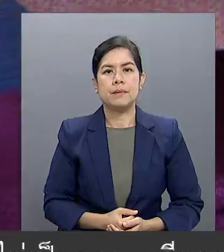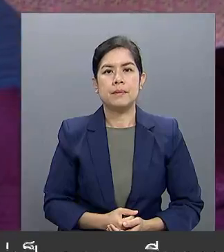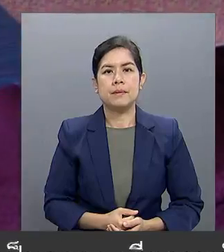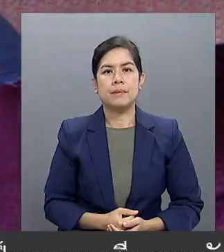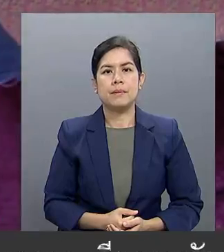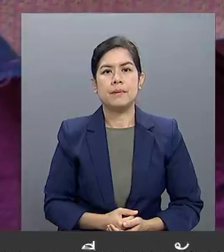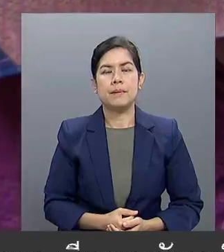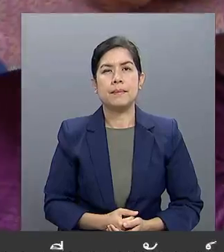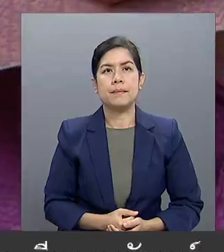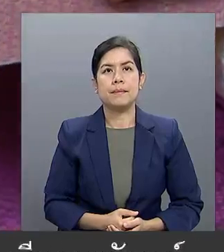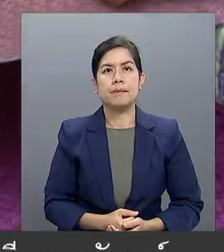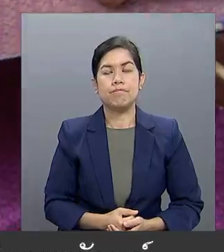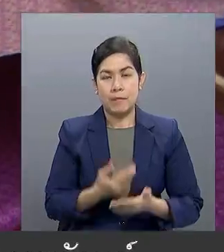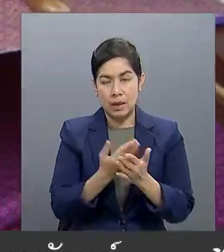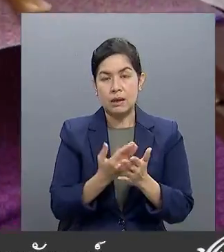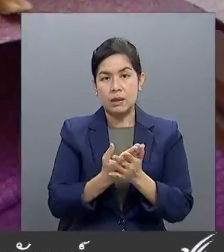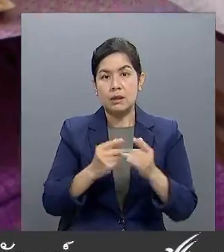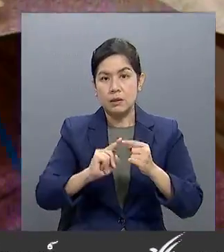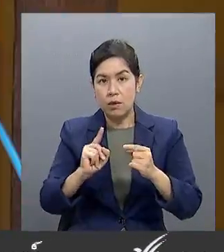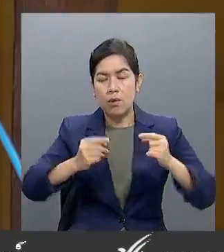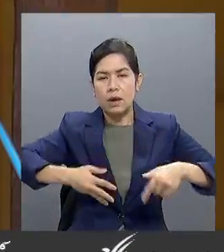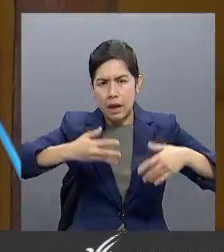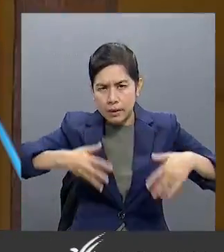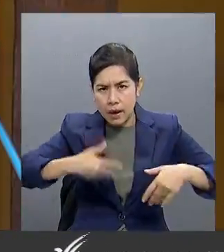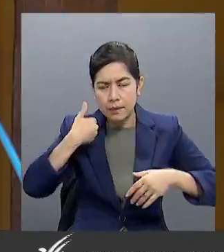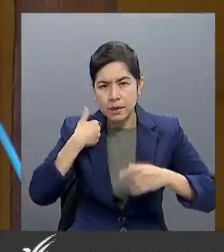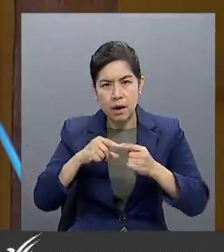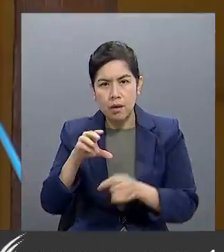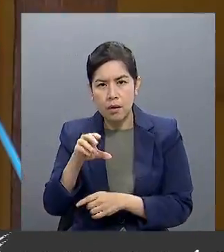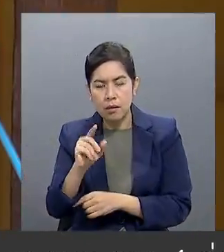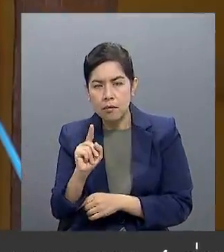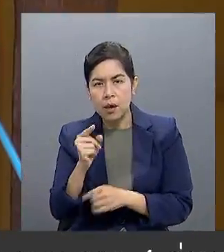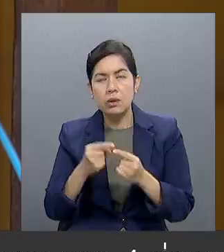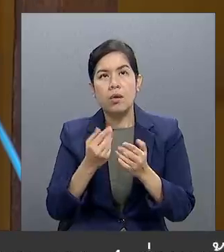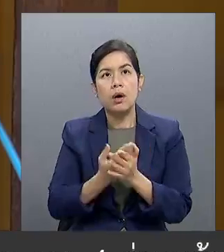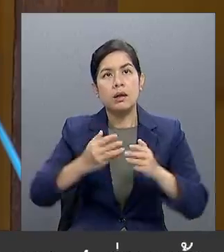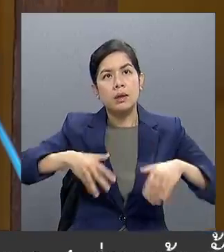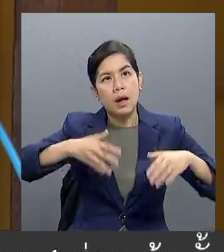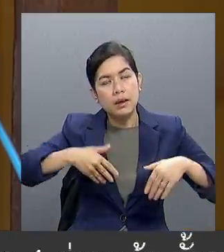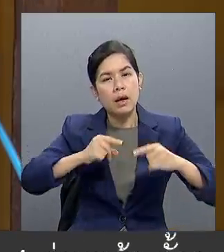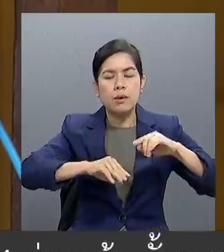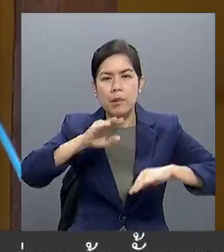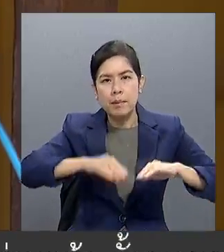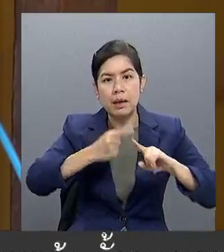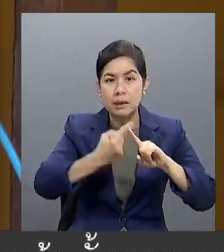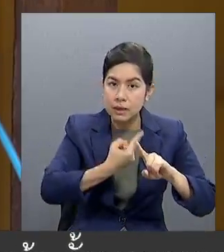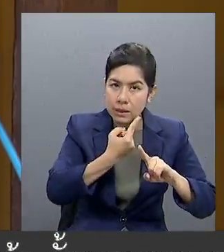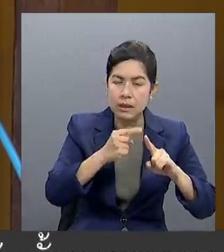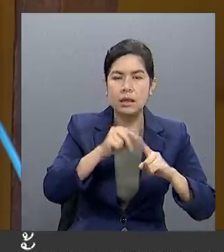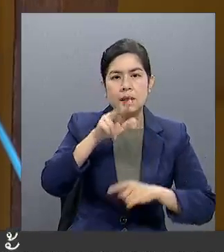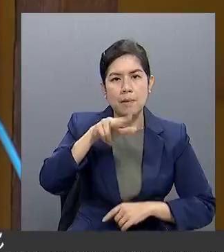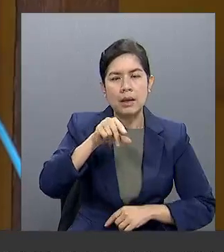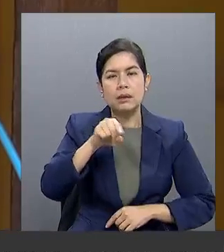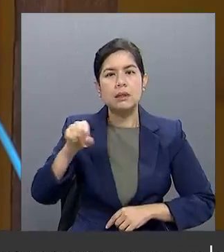รายได้ผู้สูงอายุส่วนมากก็มีรายได้ประมาณสัก 3-4,000 รายได้ผู้สูงอายุก็ทำได้แ